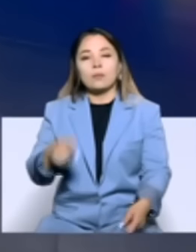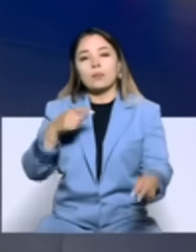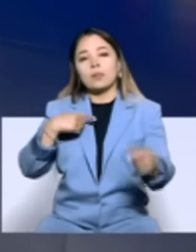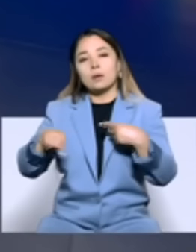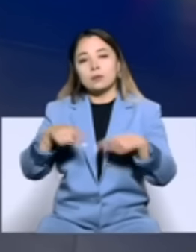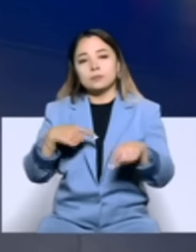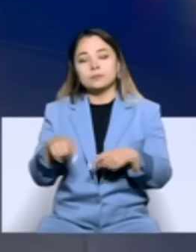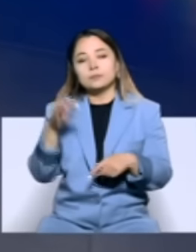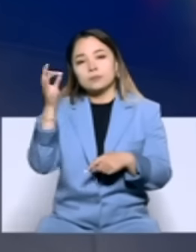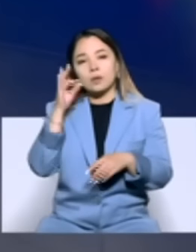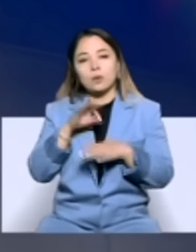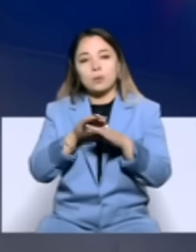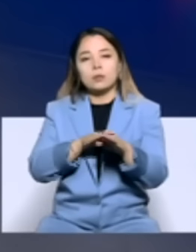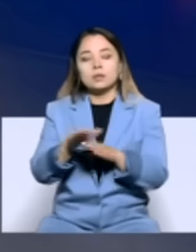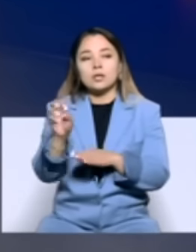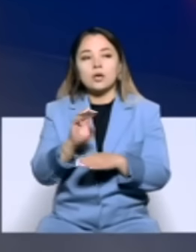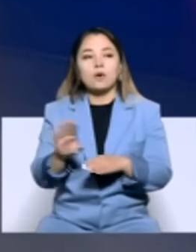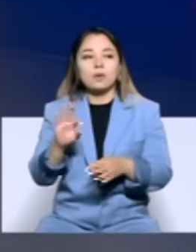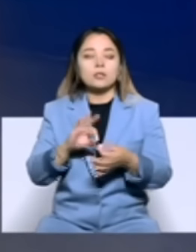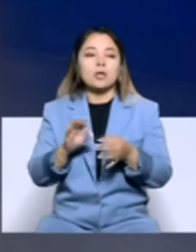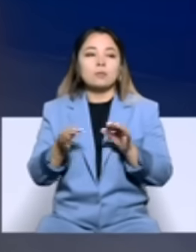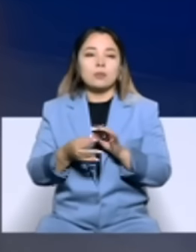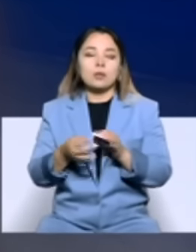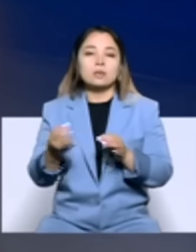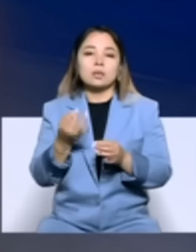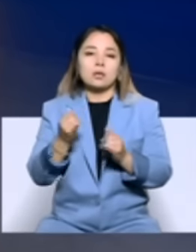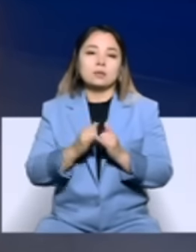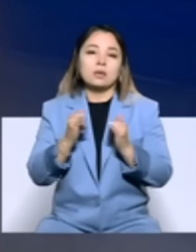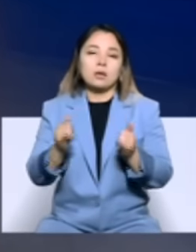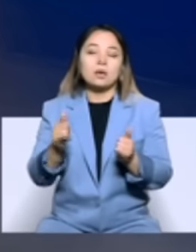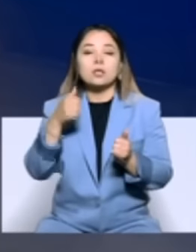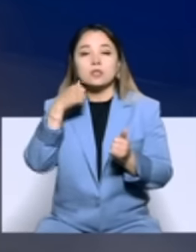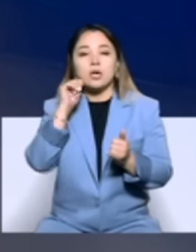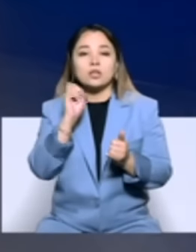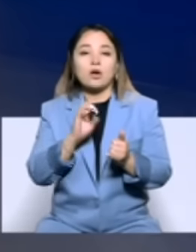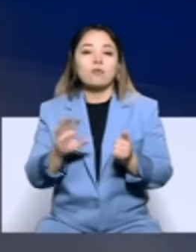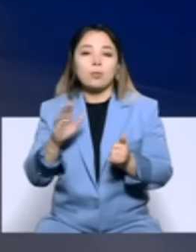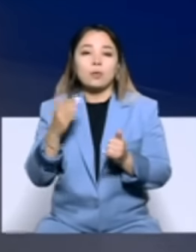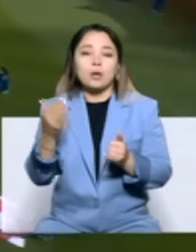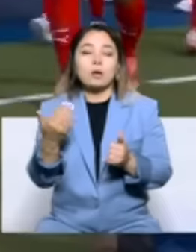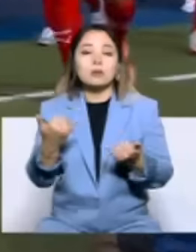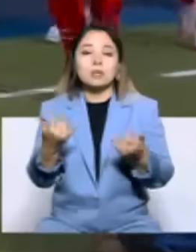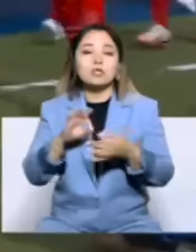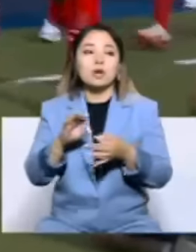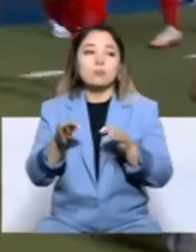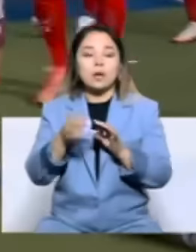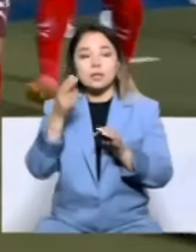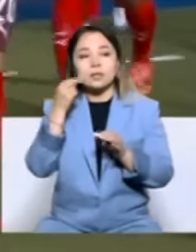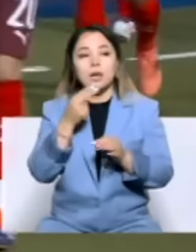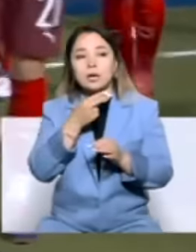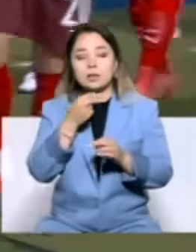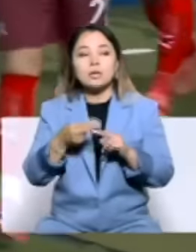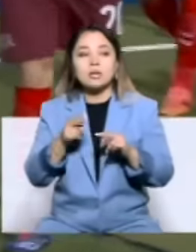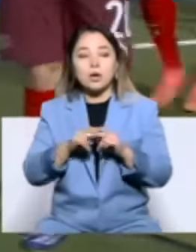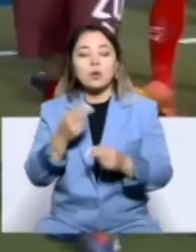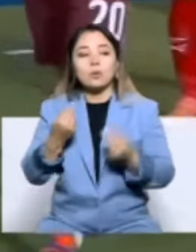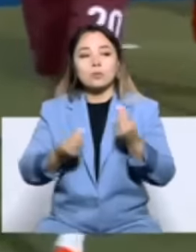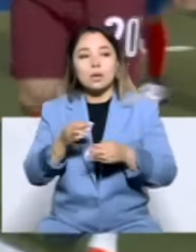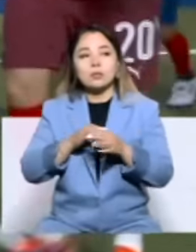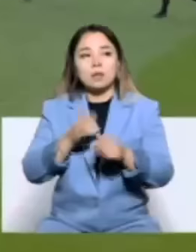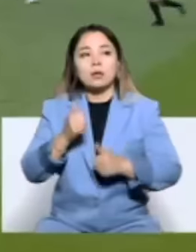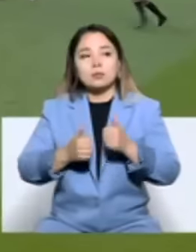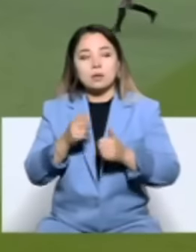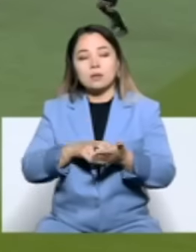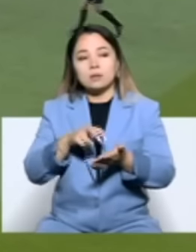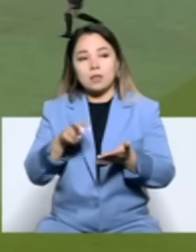Футболдан Германияда өтіп жатқан Еуропа чемпионаты қыза түсті. Кеше Еуропаның қазіргі чемпионы Италия құрамасы жарыстан шығып